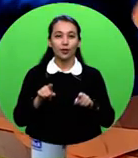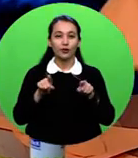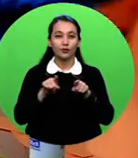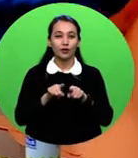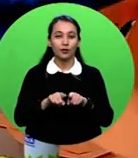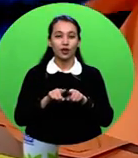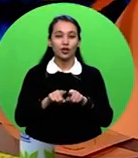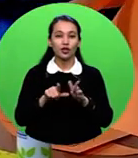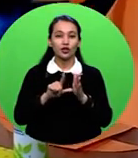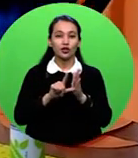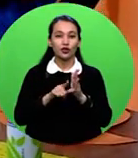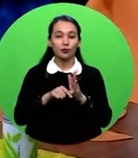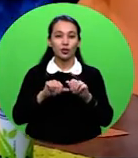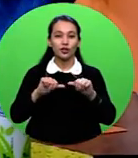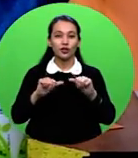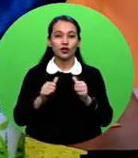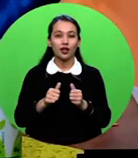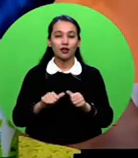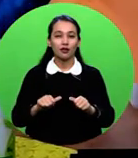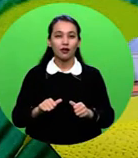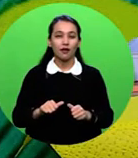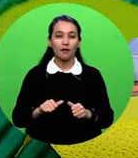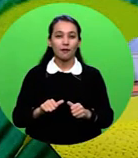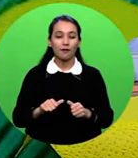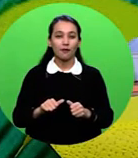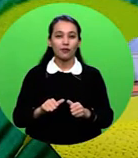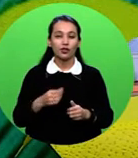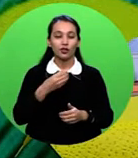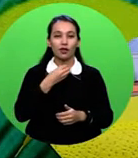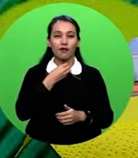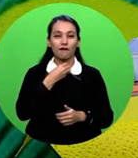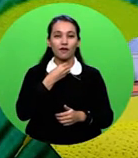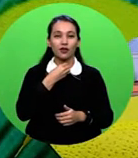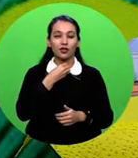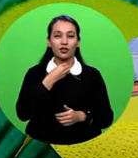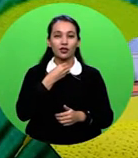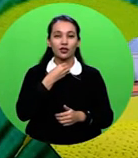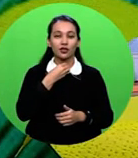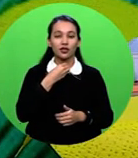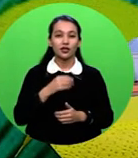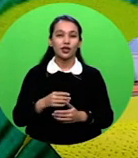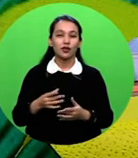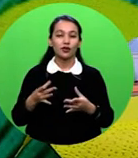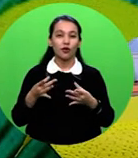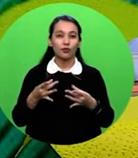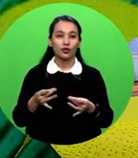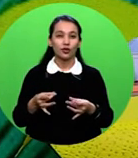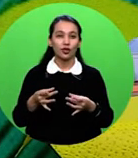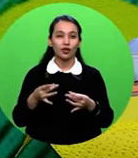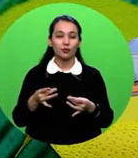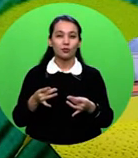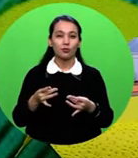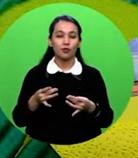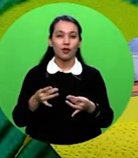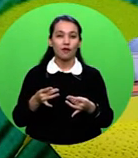Mana shunday qilib geometrik shakllardan biz hayvonlarni applikatsiya ko'rinishida